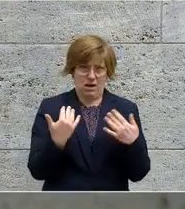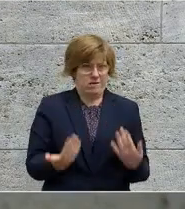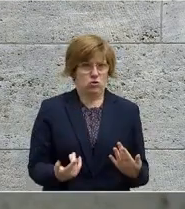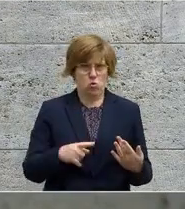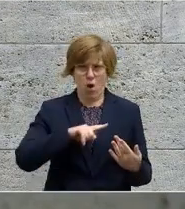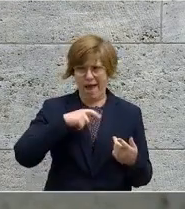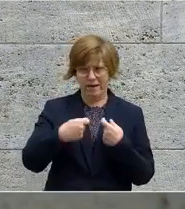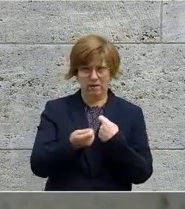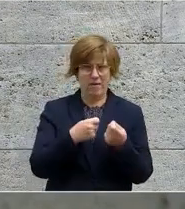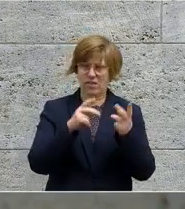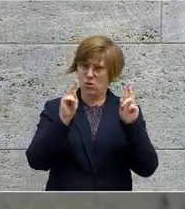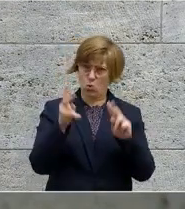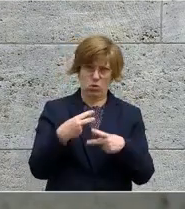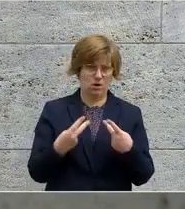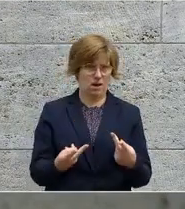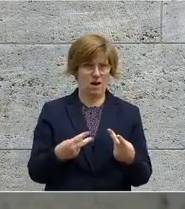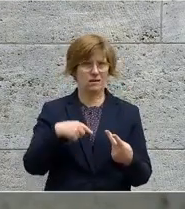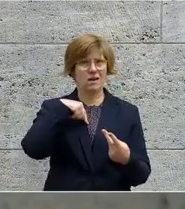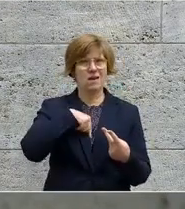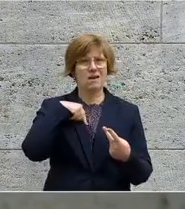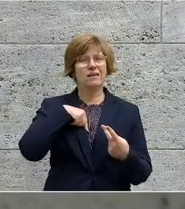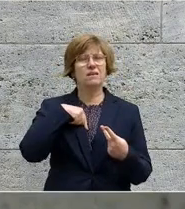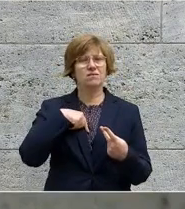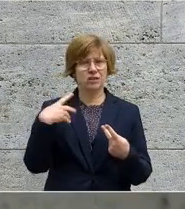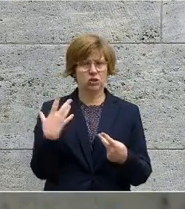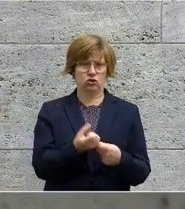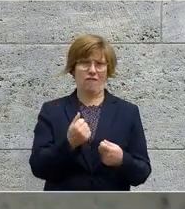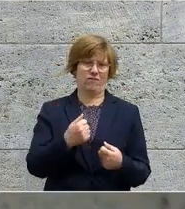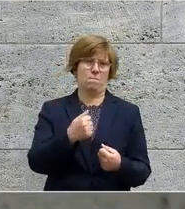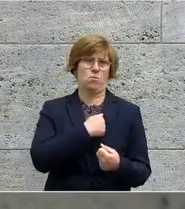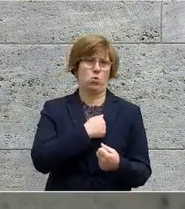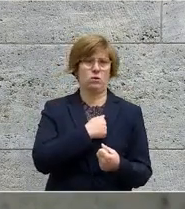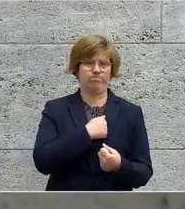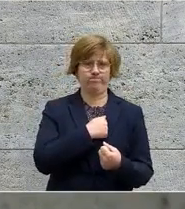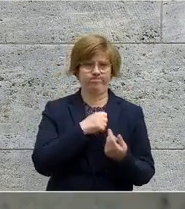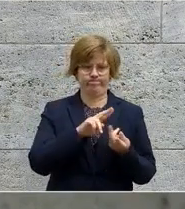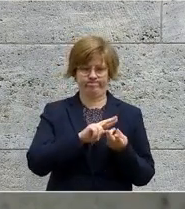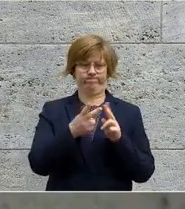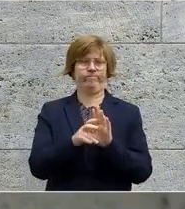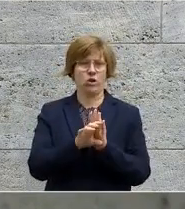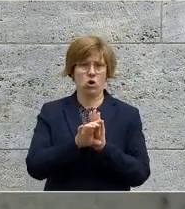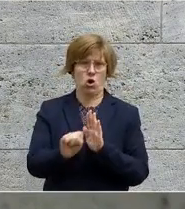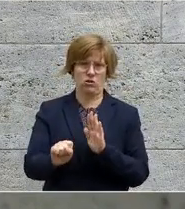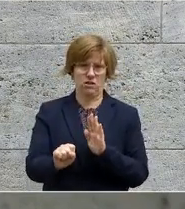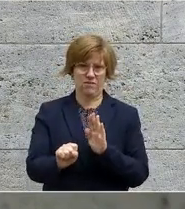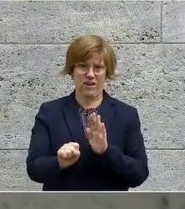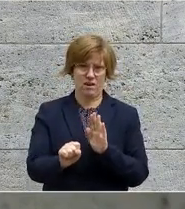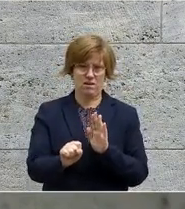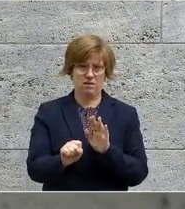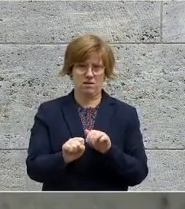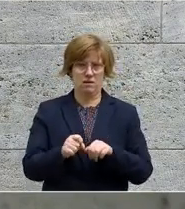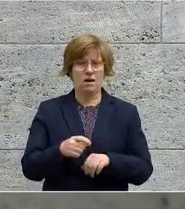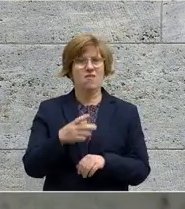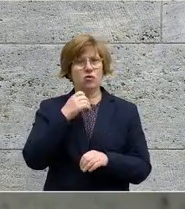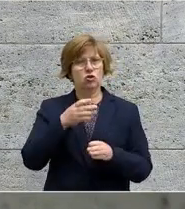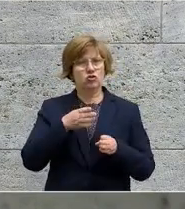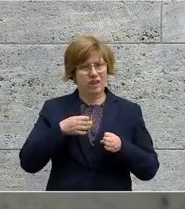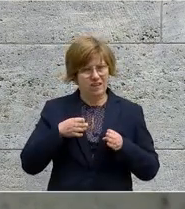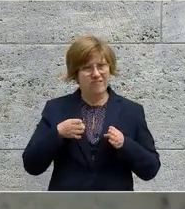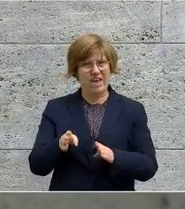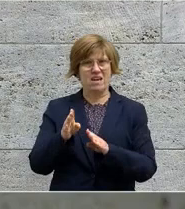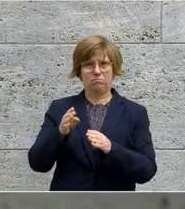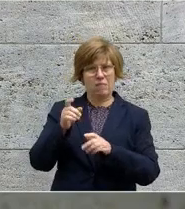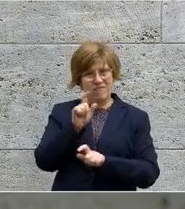des eigenen Handelns und hatten die Größe und den Mut, daraus die richtigen Konsequenzen zu ziehen, den Weg in